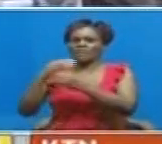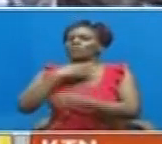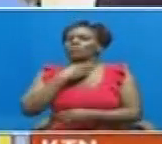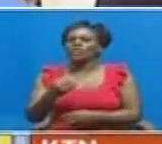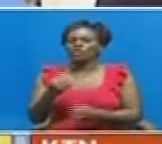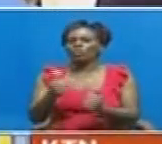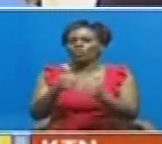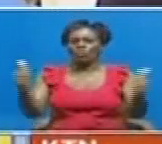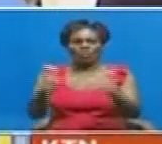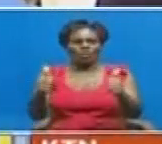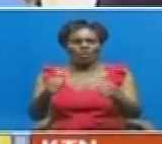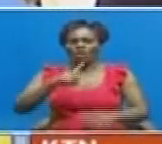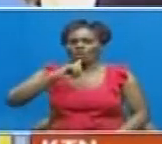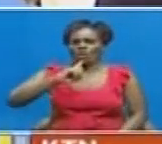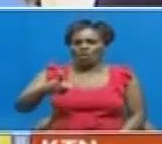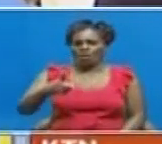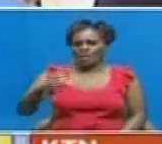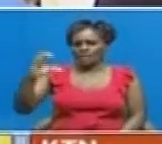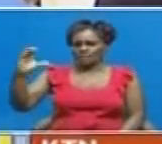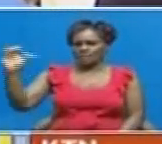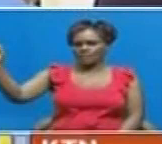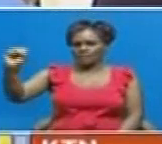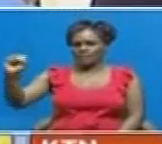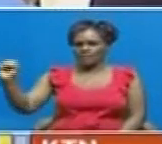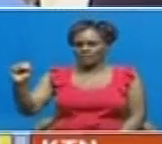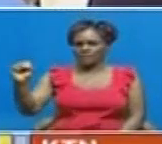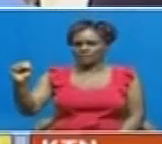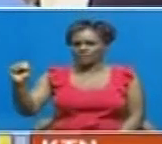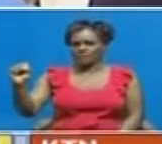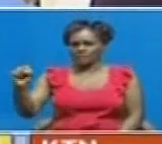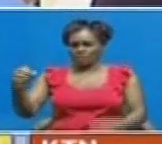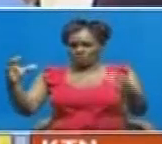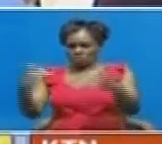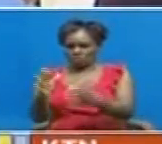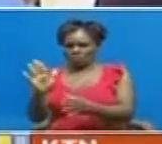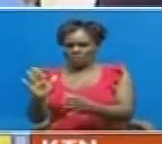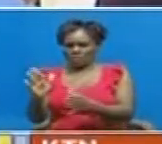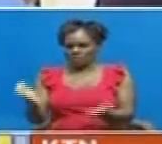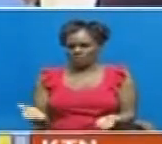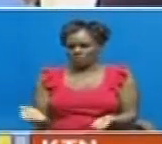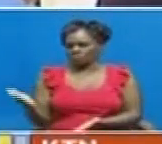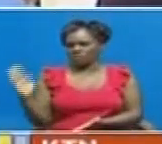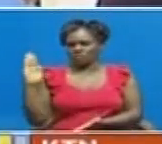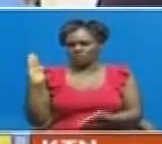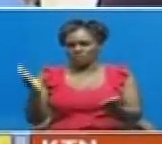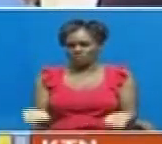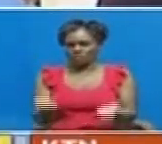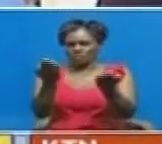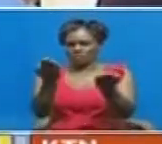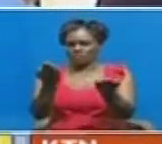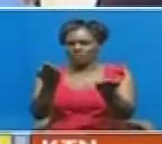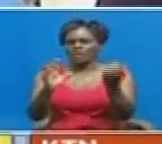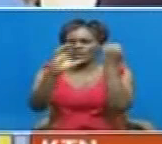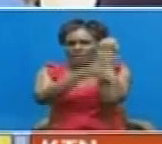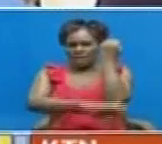njem ied the cabinet secretary and his team to enhance security throughout